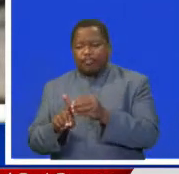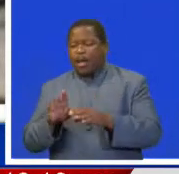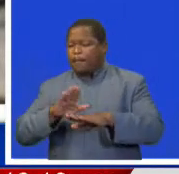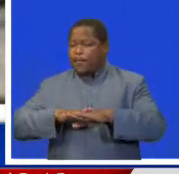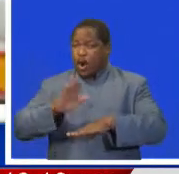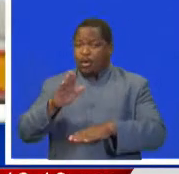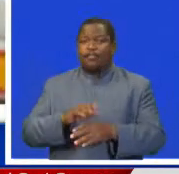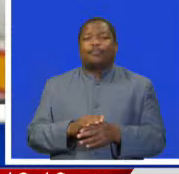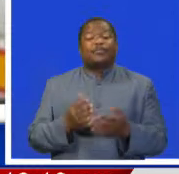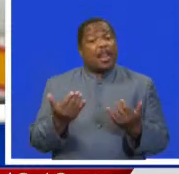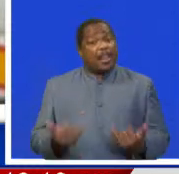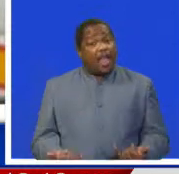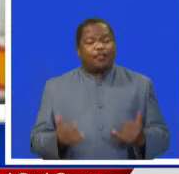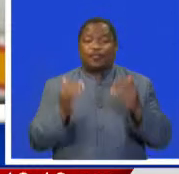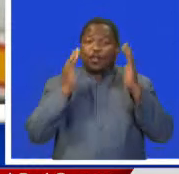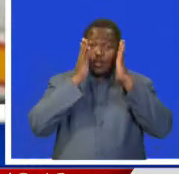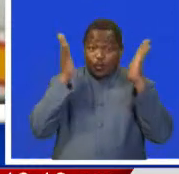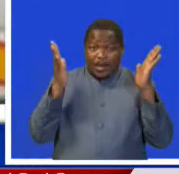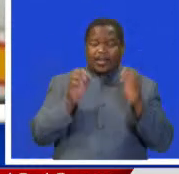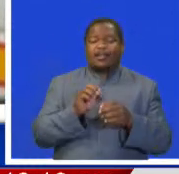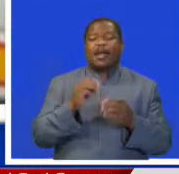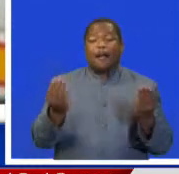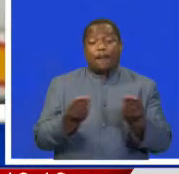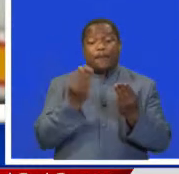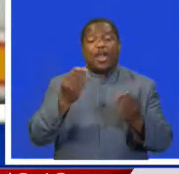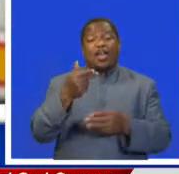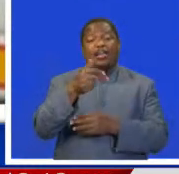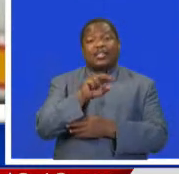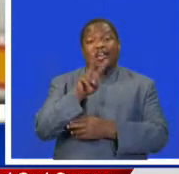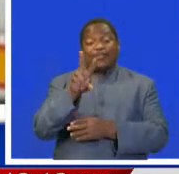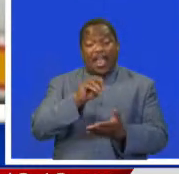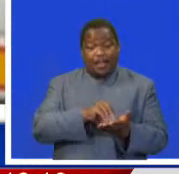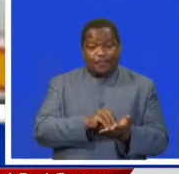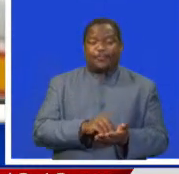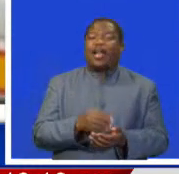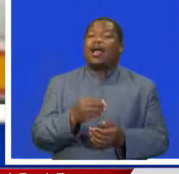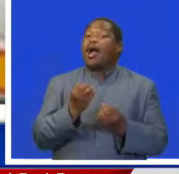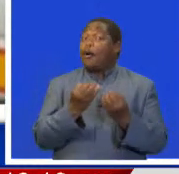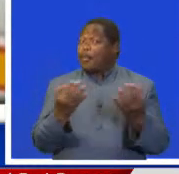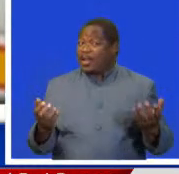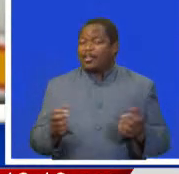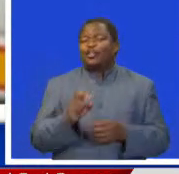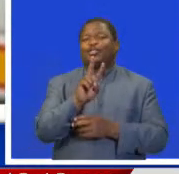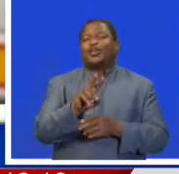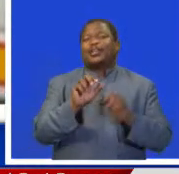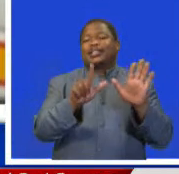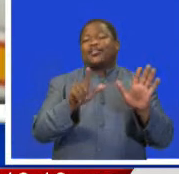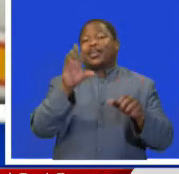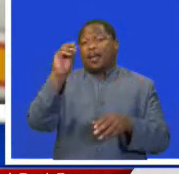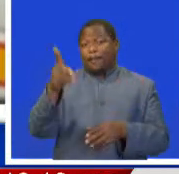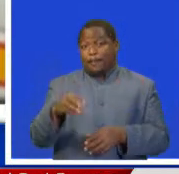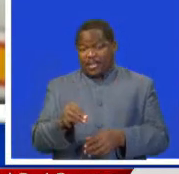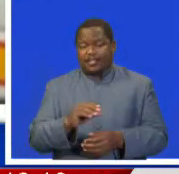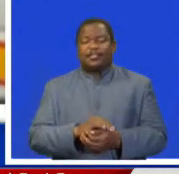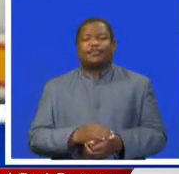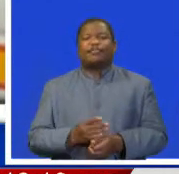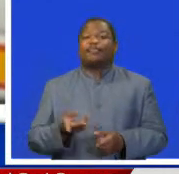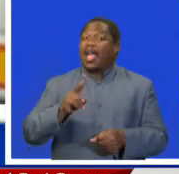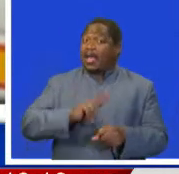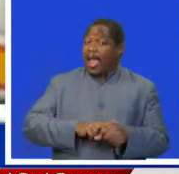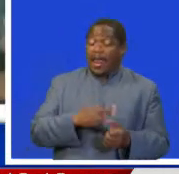ne-AIDS 27%. Lolu cwaningo luphinze livete ukuthi live likhonile kuvikela ukuthi bantu batholele igciwane